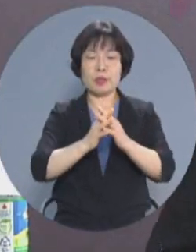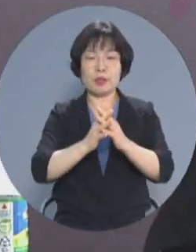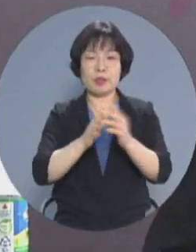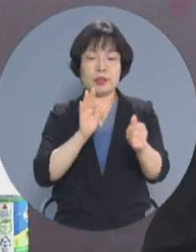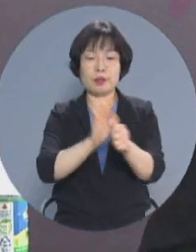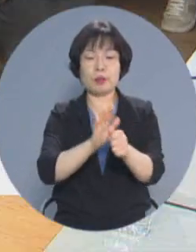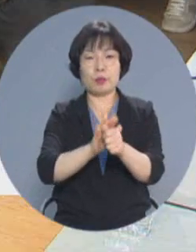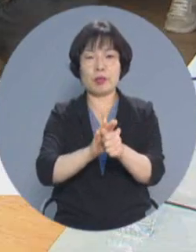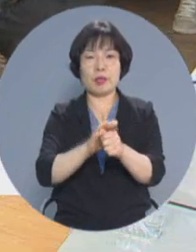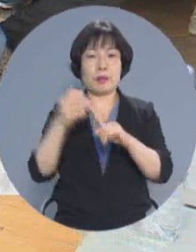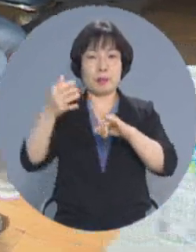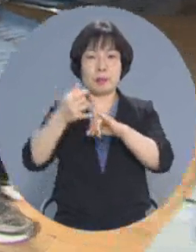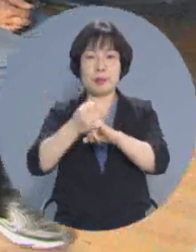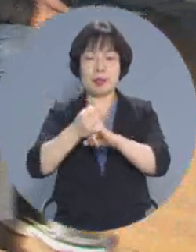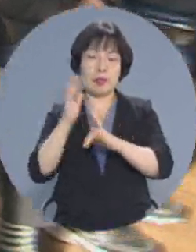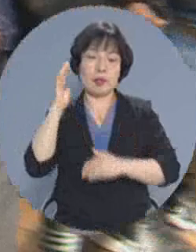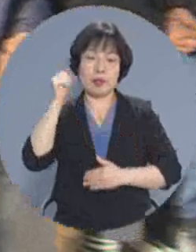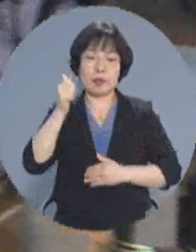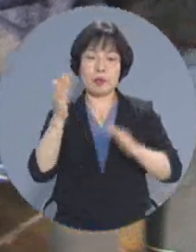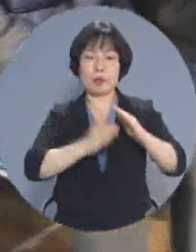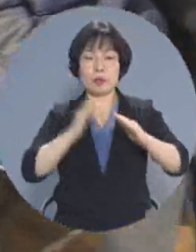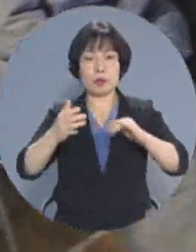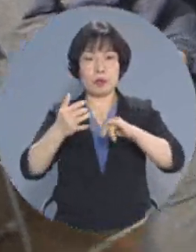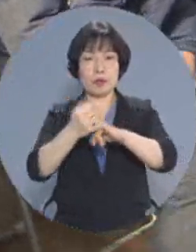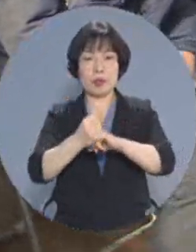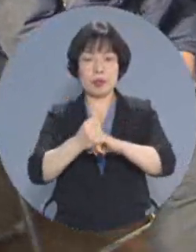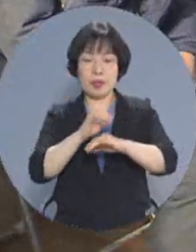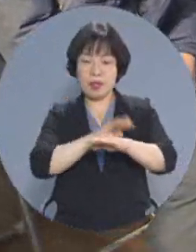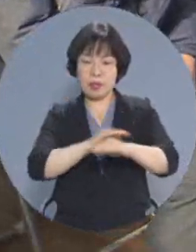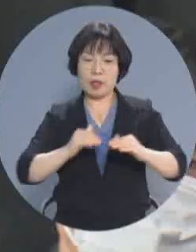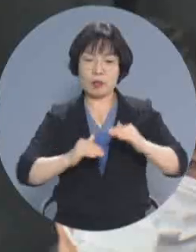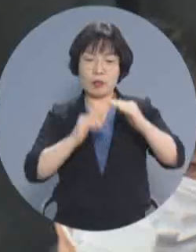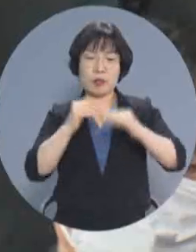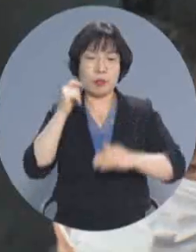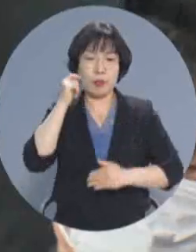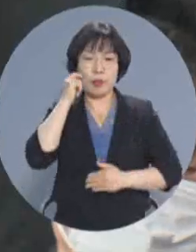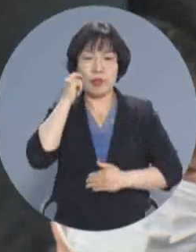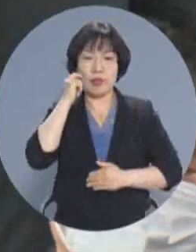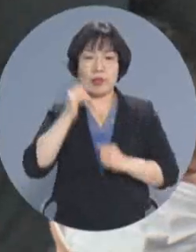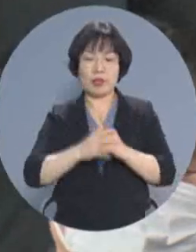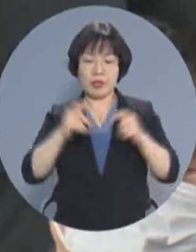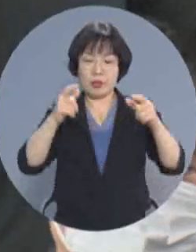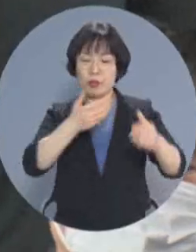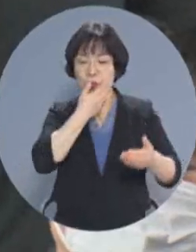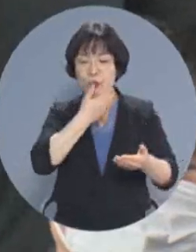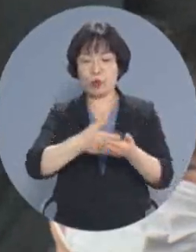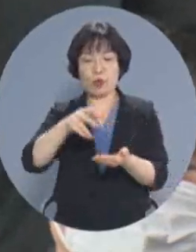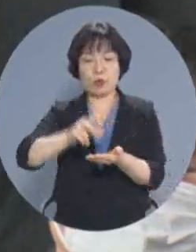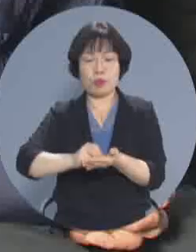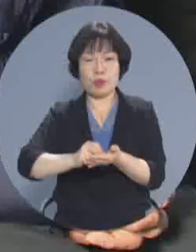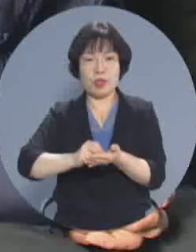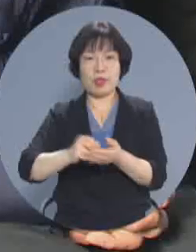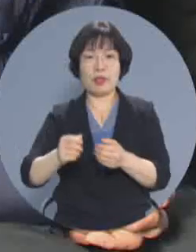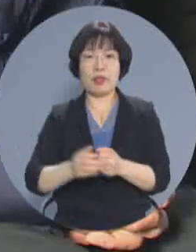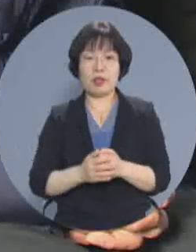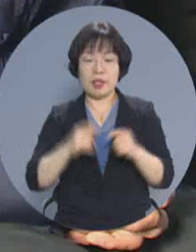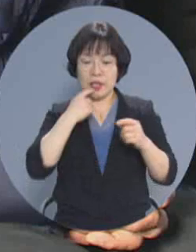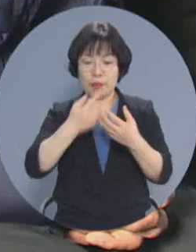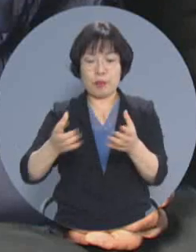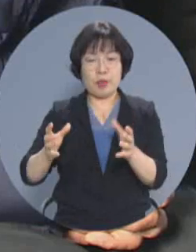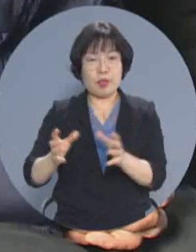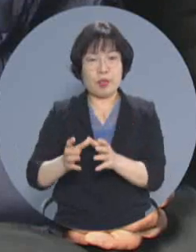약속했습니다. 대통령 공약이었지만 제대로 추진되지 못했던 지역 현안 사업을 통해